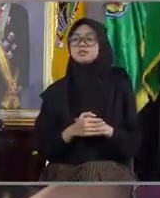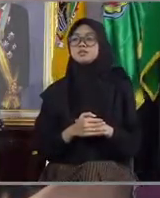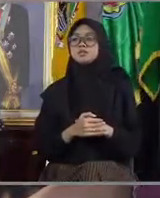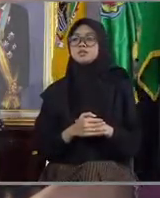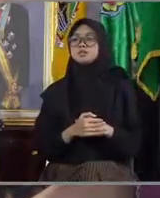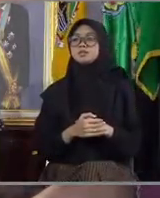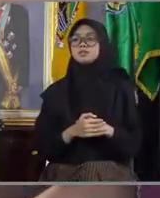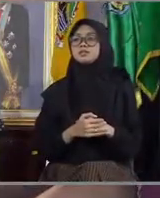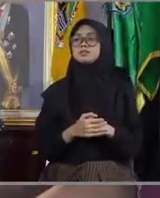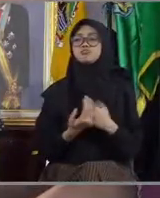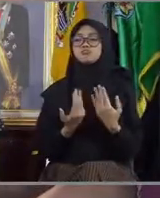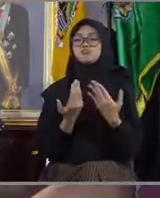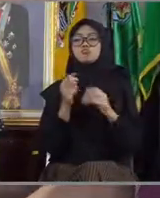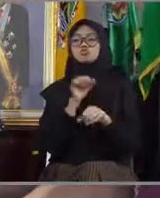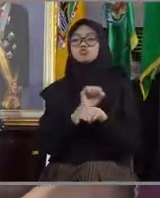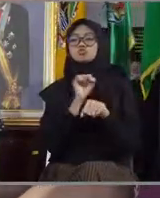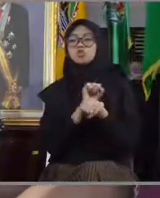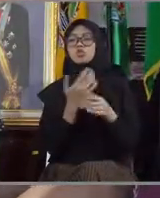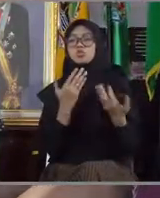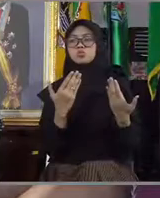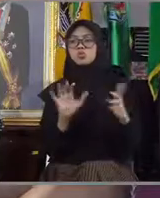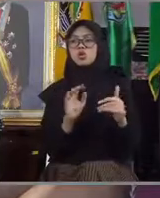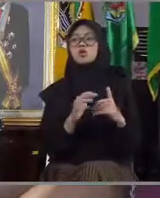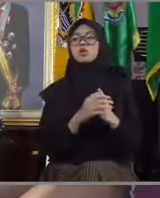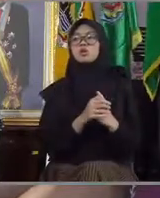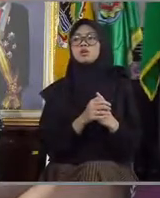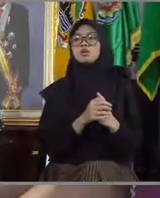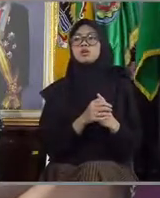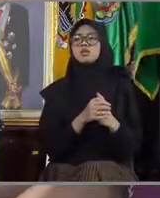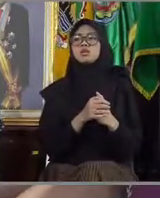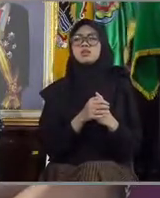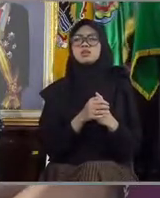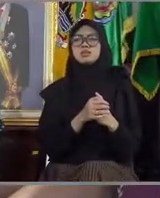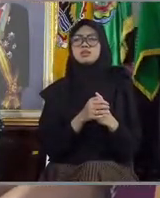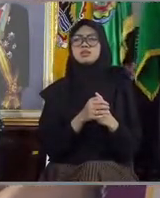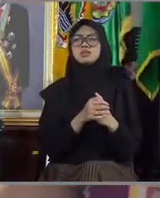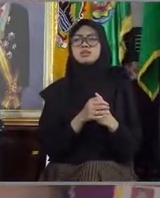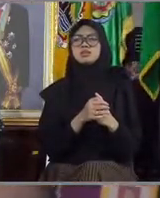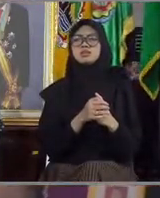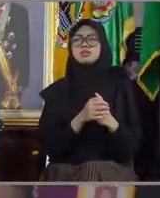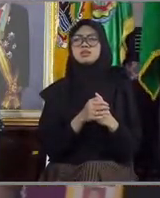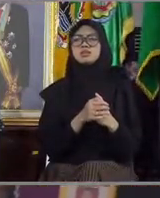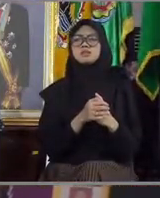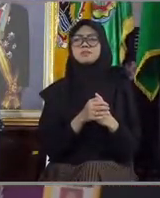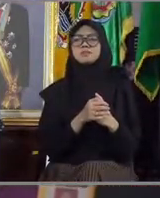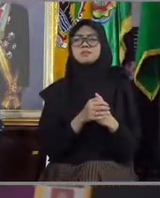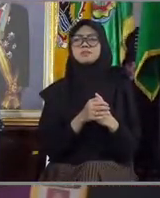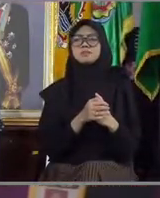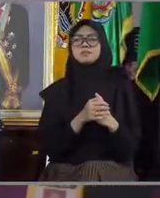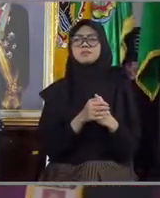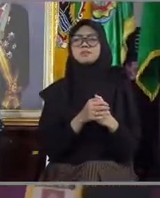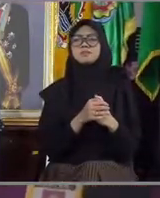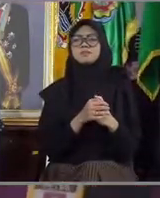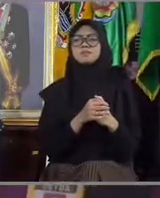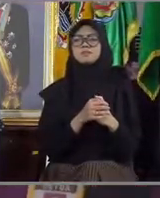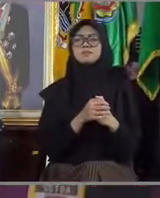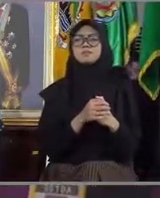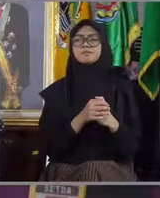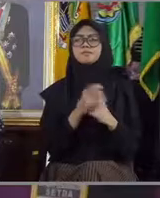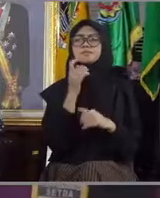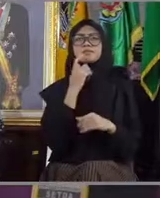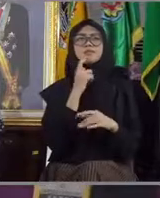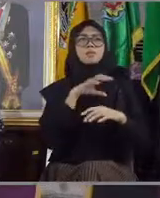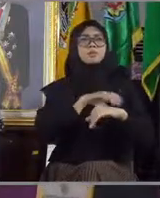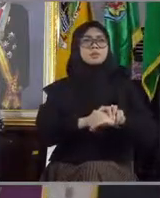terjun ke lapangan kerja, dan khusus lagi yang bekerja di bidang terapi Pak, yeah, di panti pijat itu,